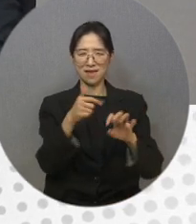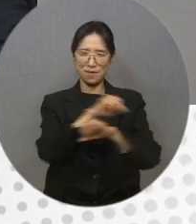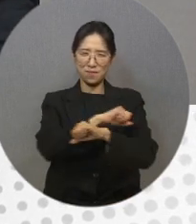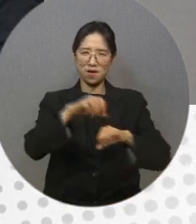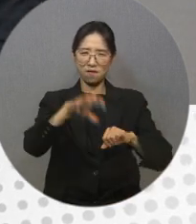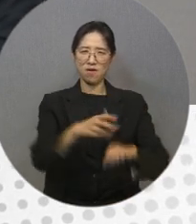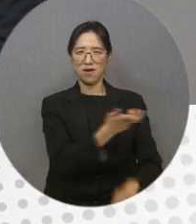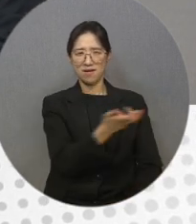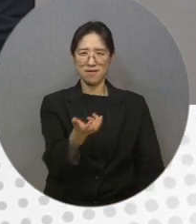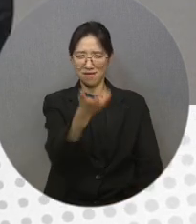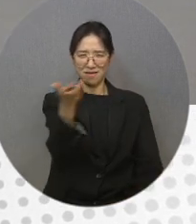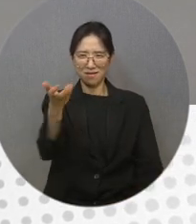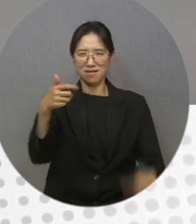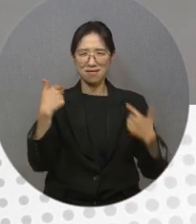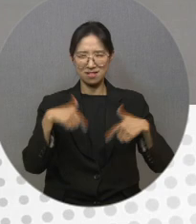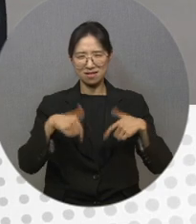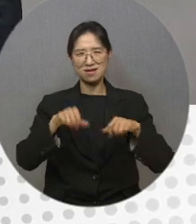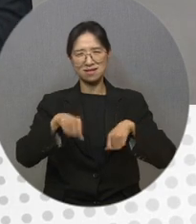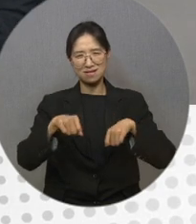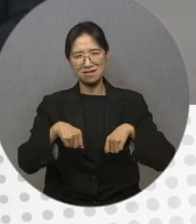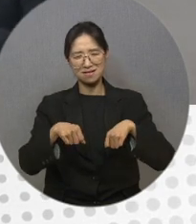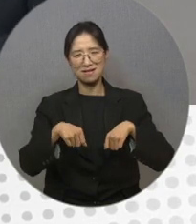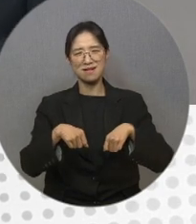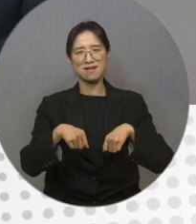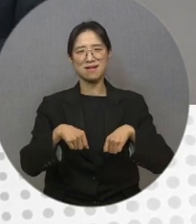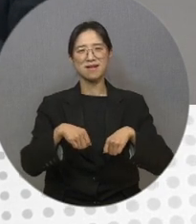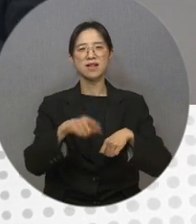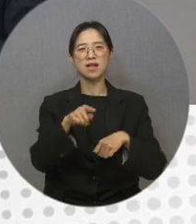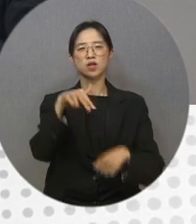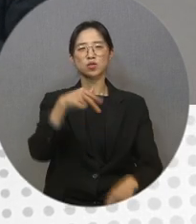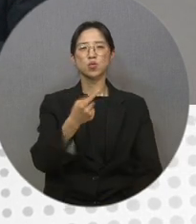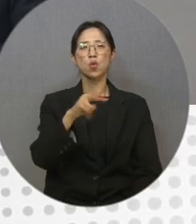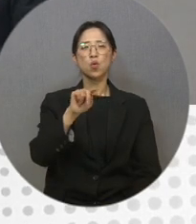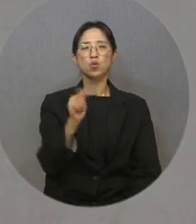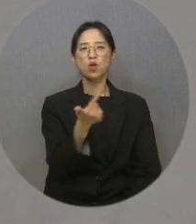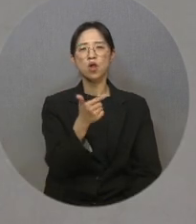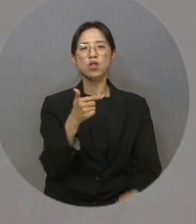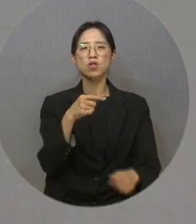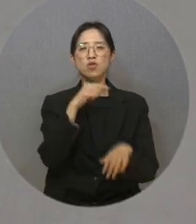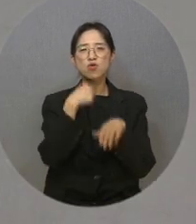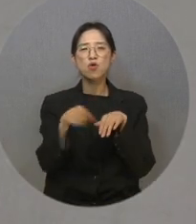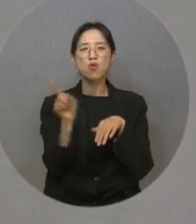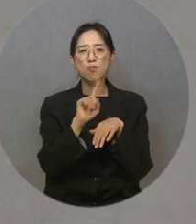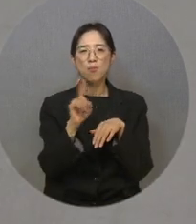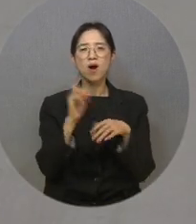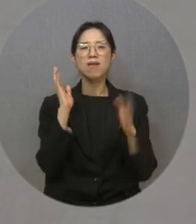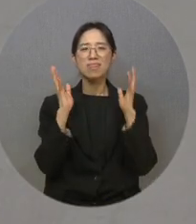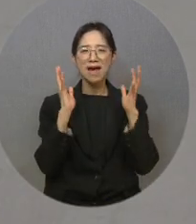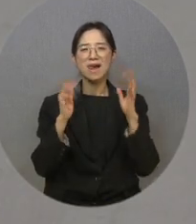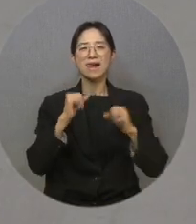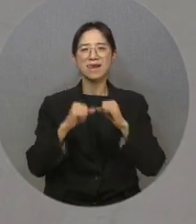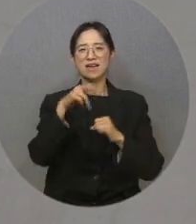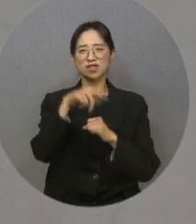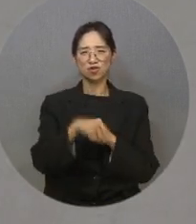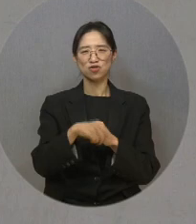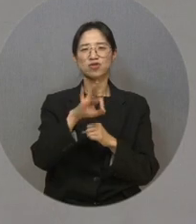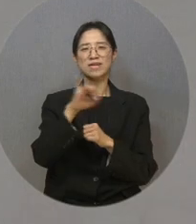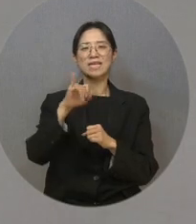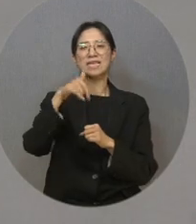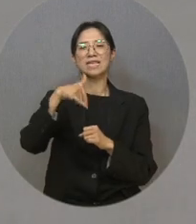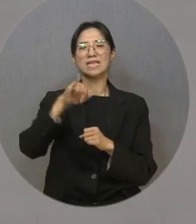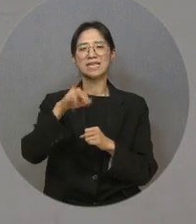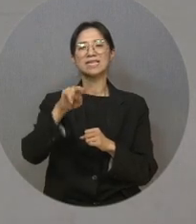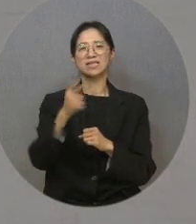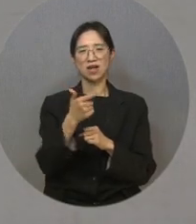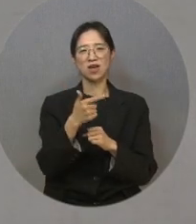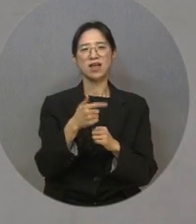이동하면서 늘 주신 달리면서 우리는 왜 조선적이라는 이름이 됐냐면 달릴 주자 이끼선자입니다. 이동하면서